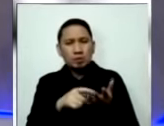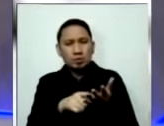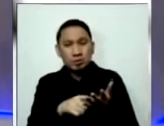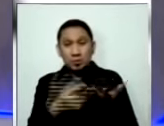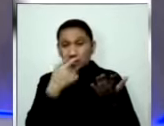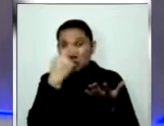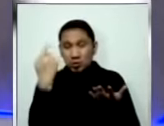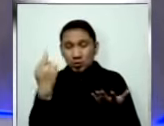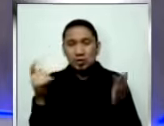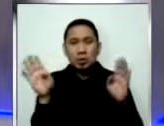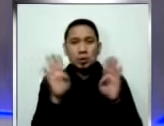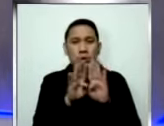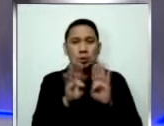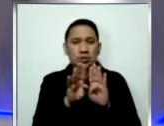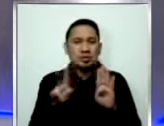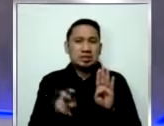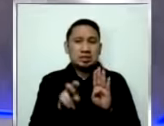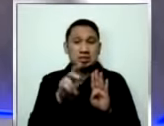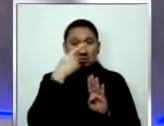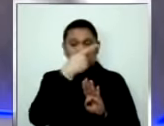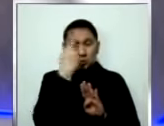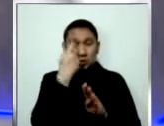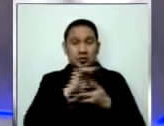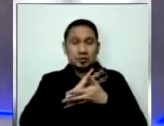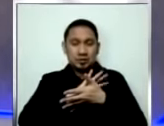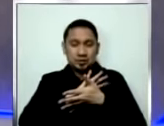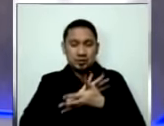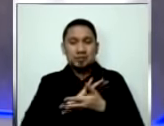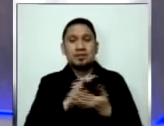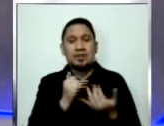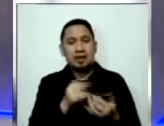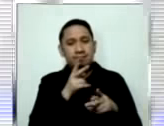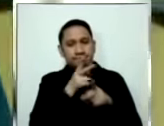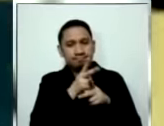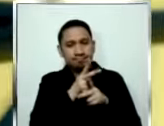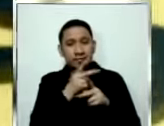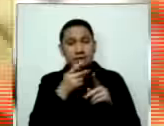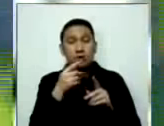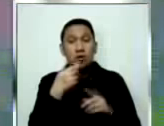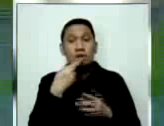nga sa COVID pandemic. Yan po ang Ronda Provinsyang tinutukan ni Chino Gaston.